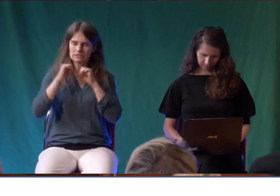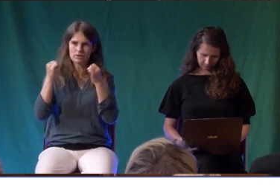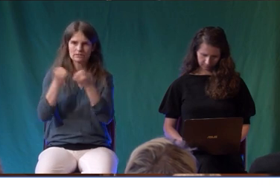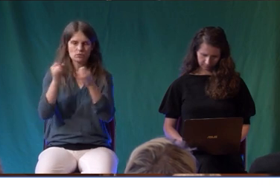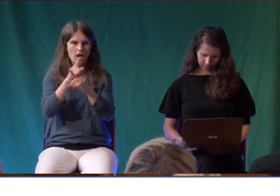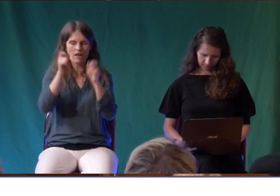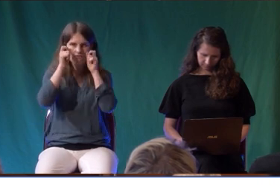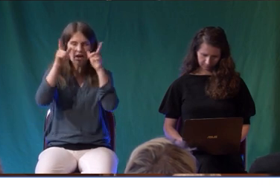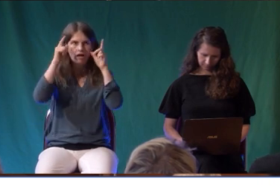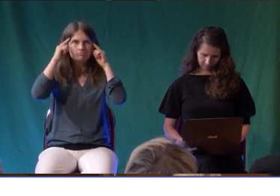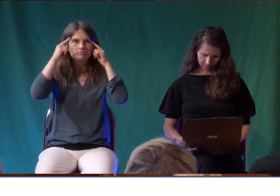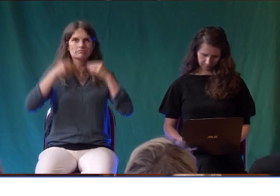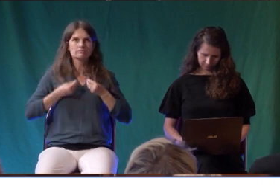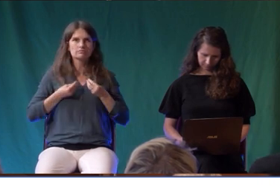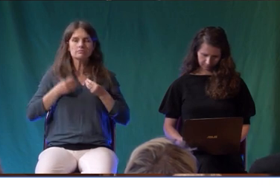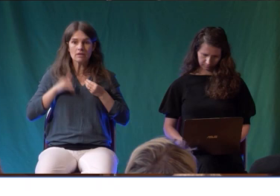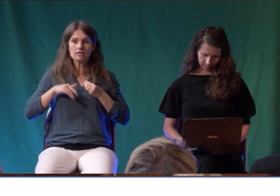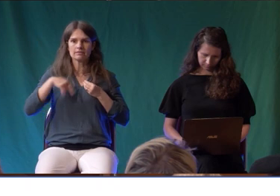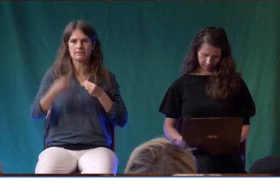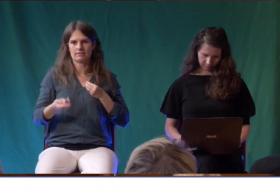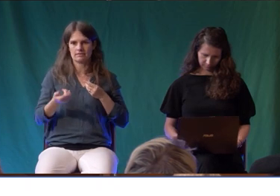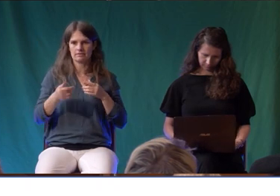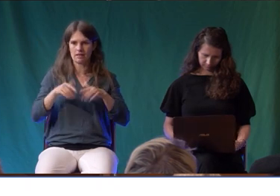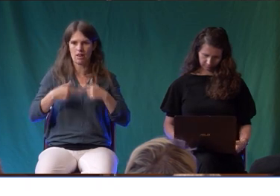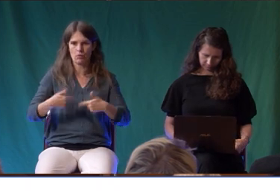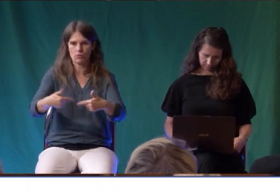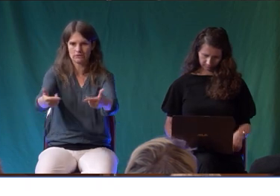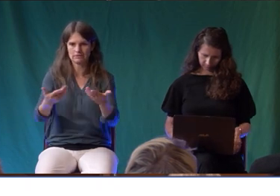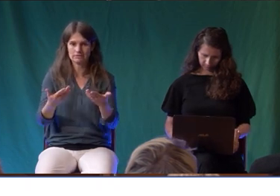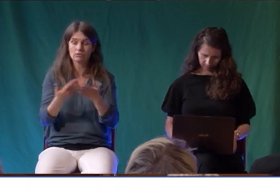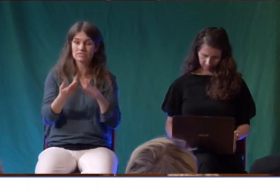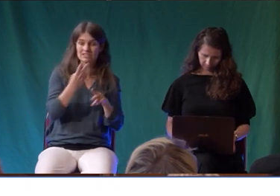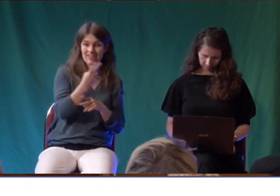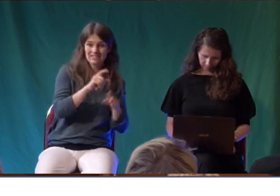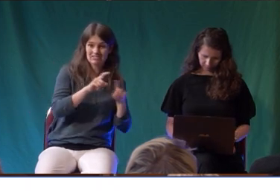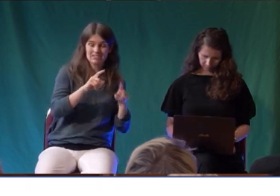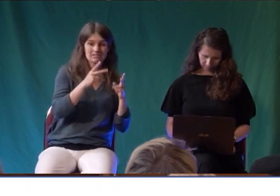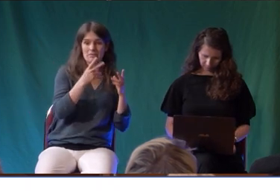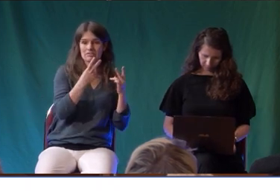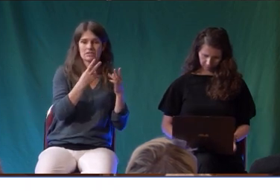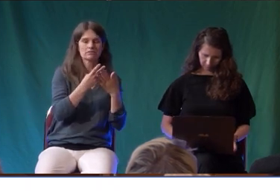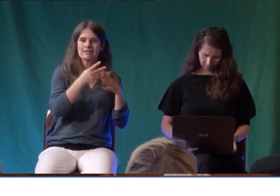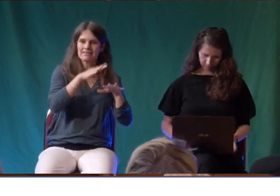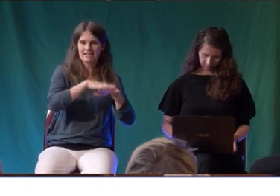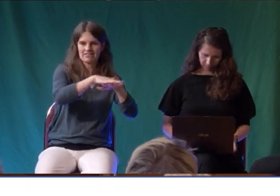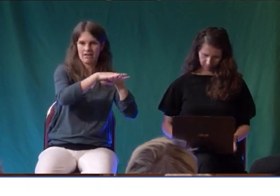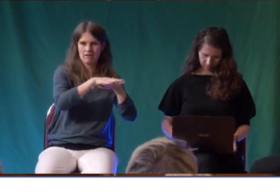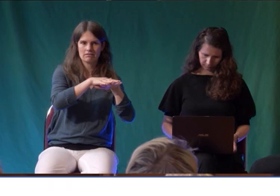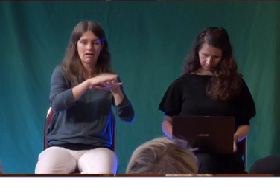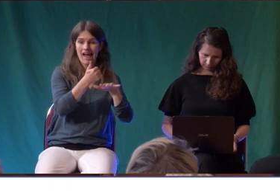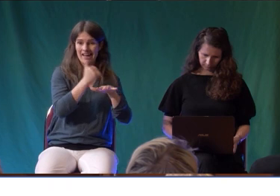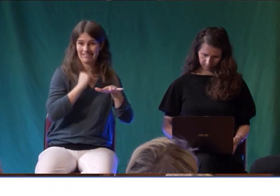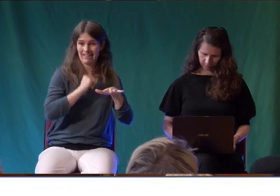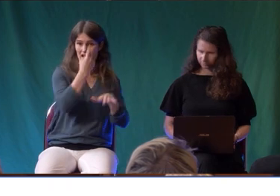dann das Thema Vernetzung war das zweite große Thema weil ein kleiner Träger alleine der kann da überhaupt nichts reißen sondern das muss dann wirklich